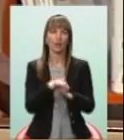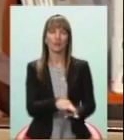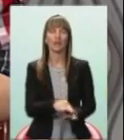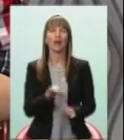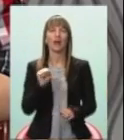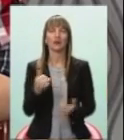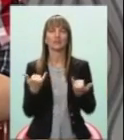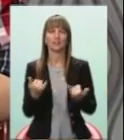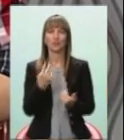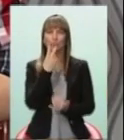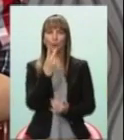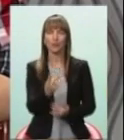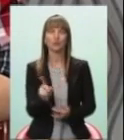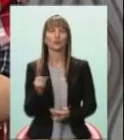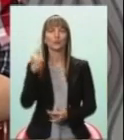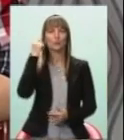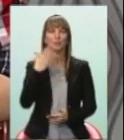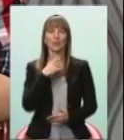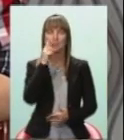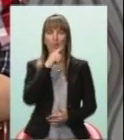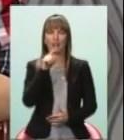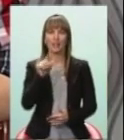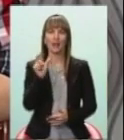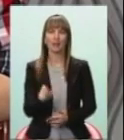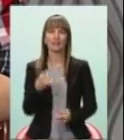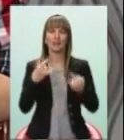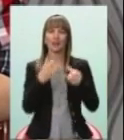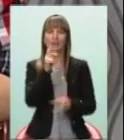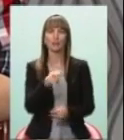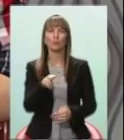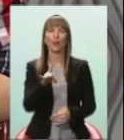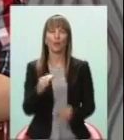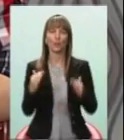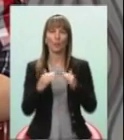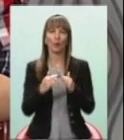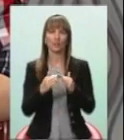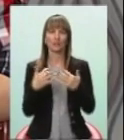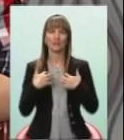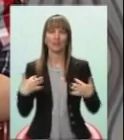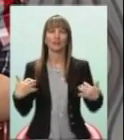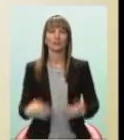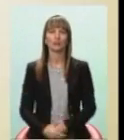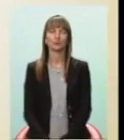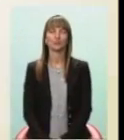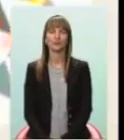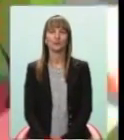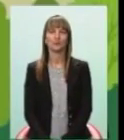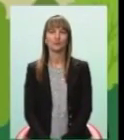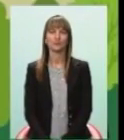зараз давайте, власне, і переглянемо, що думають наші маленькі телеглядачі про домашніх тваринок.